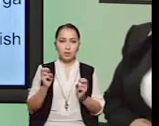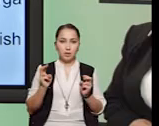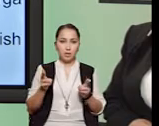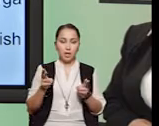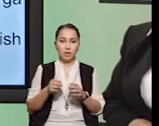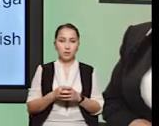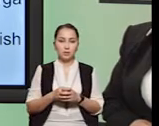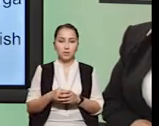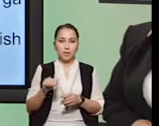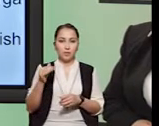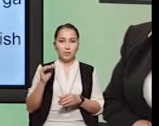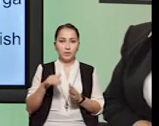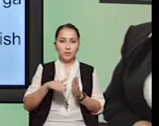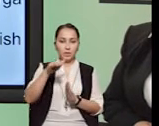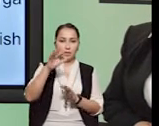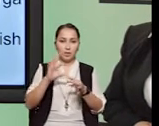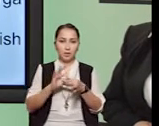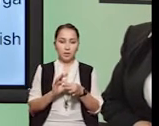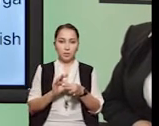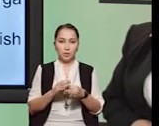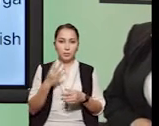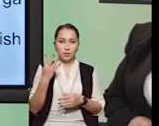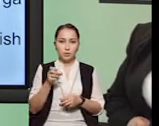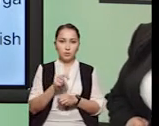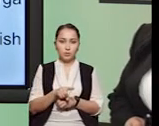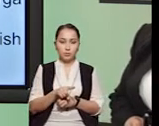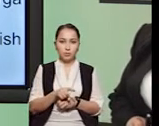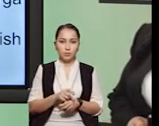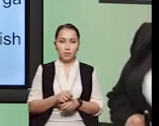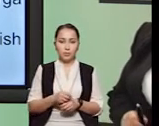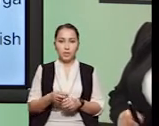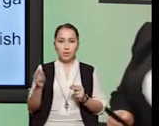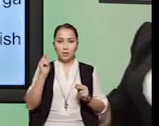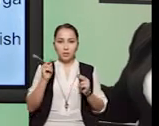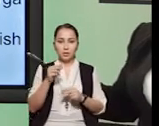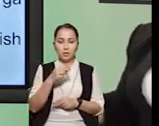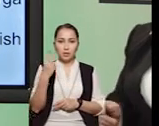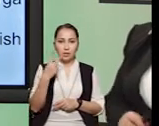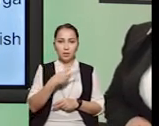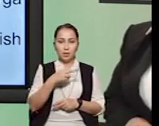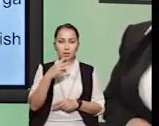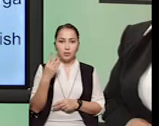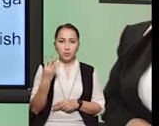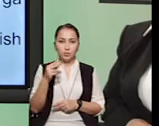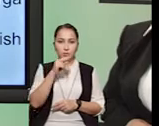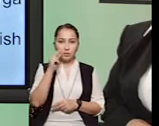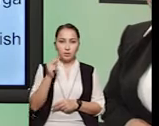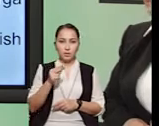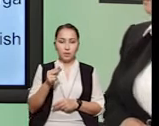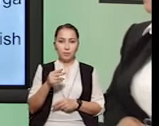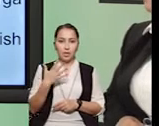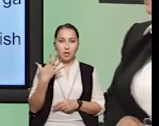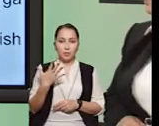басымы қандай физик кәттәліклерге бағылық. Төртінші тапшырық. Дәрсликнің 24-ші